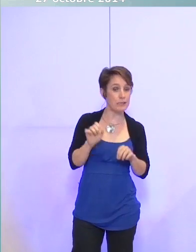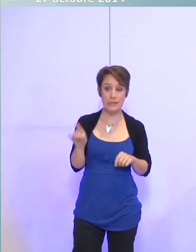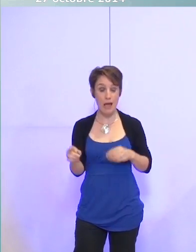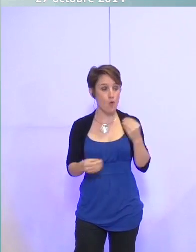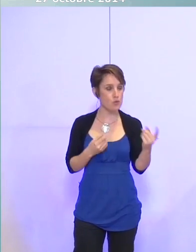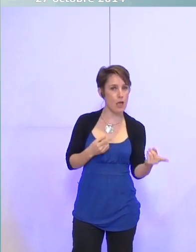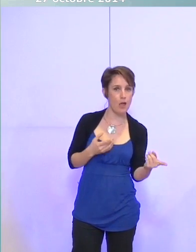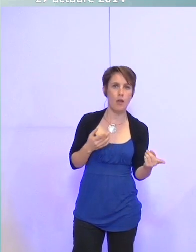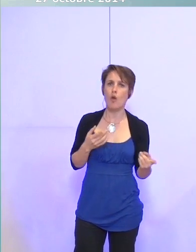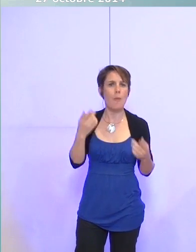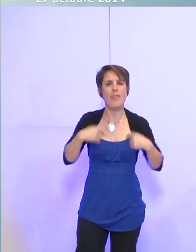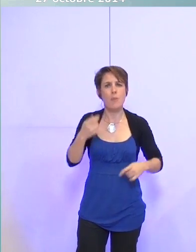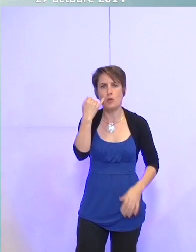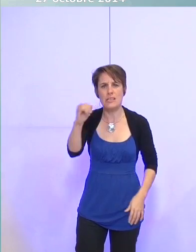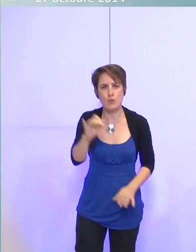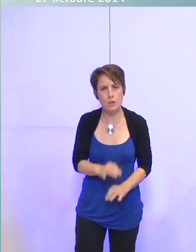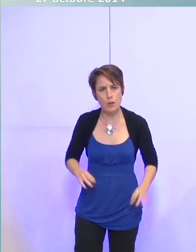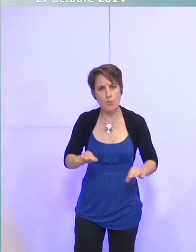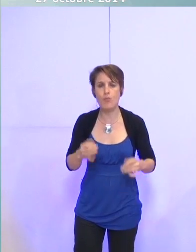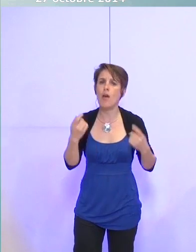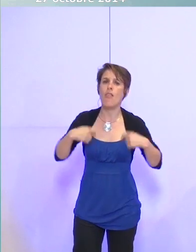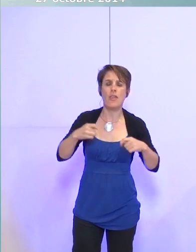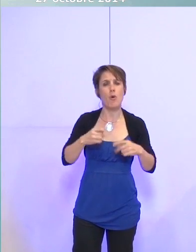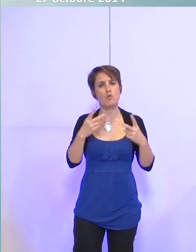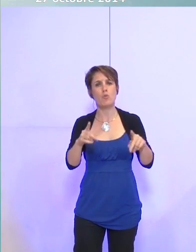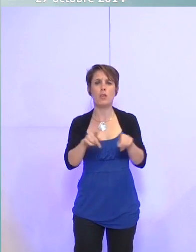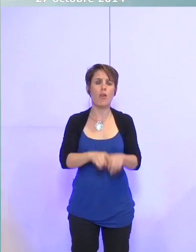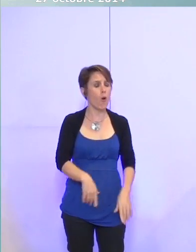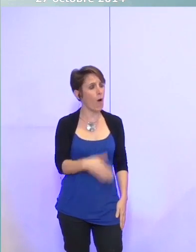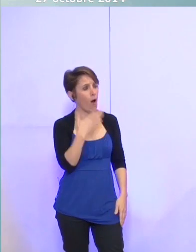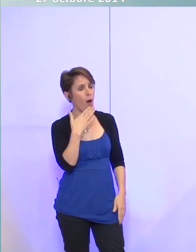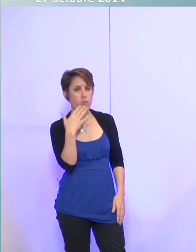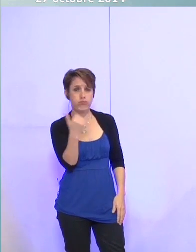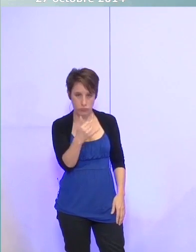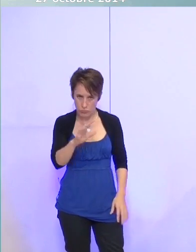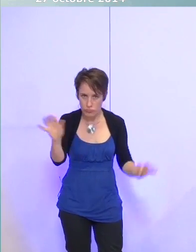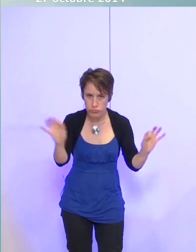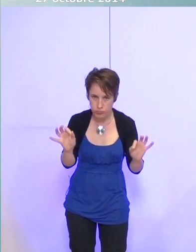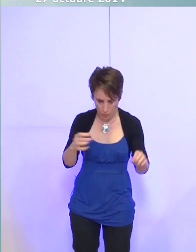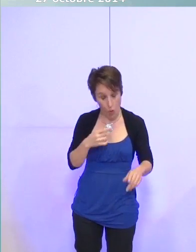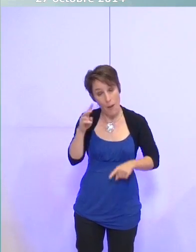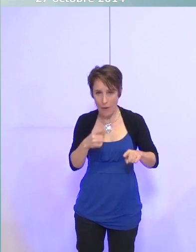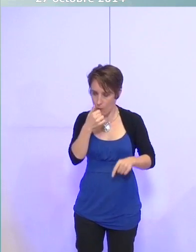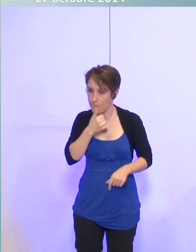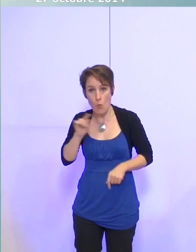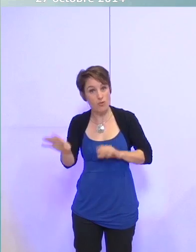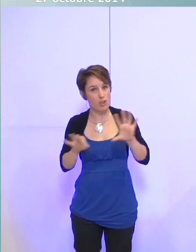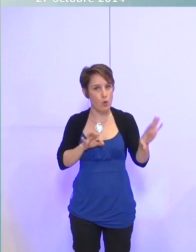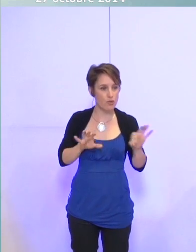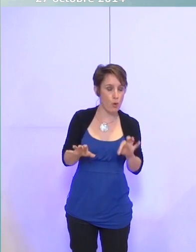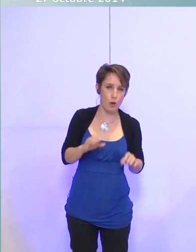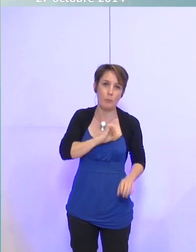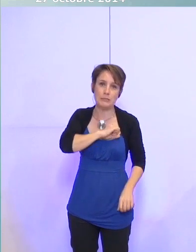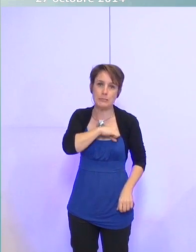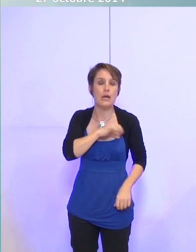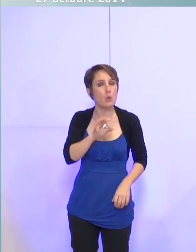Aucune dépense n'est inutile, aucune dépense publique n'est superflue. Des choix douloureux devront être faits, nous les ferons, là encore,